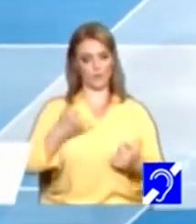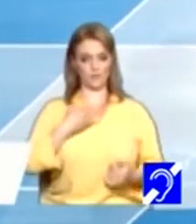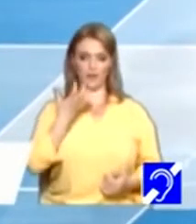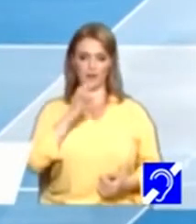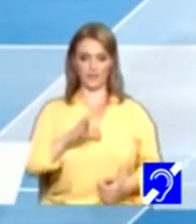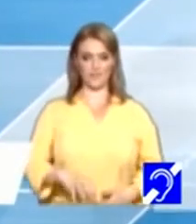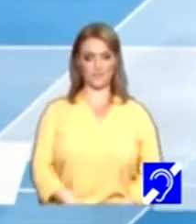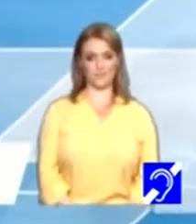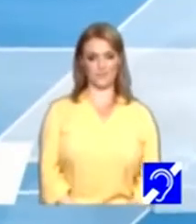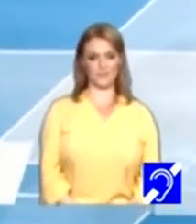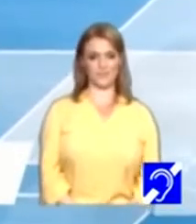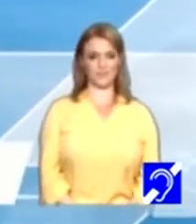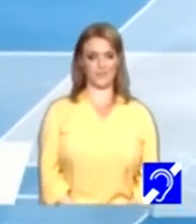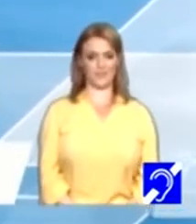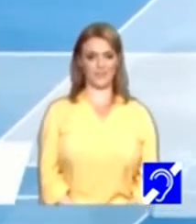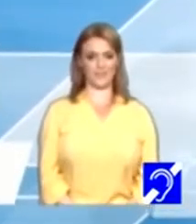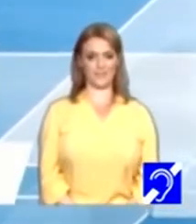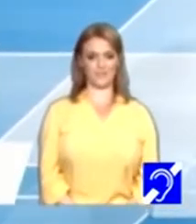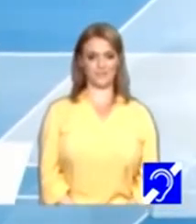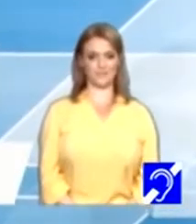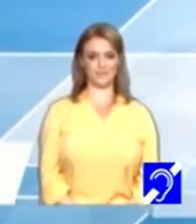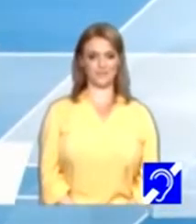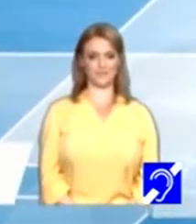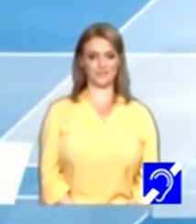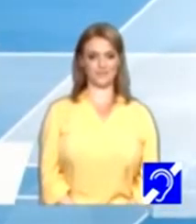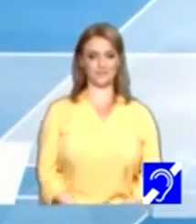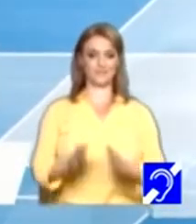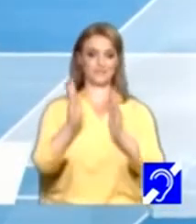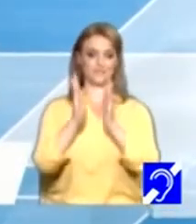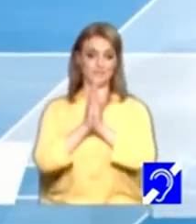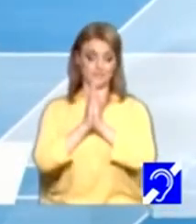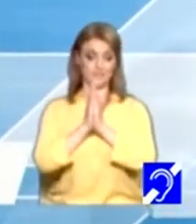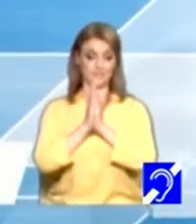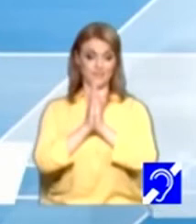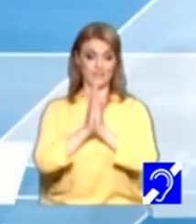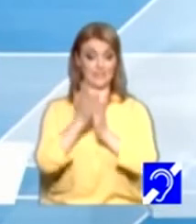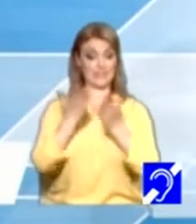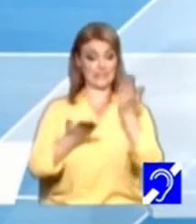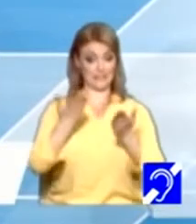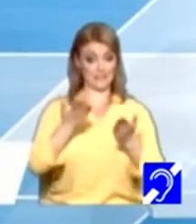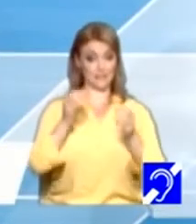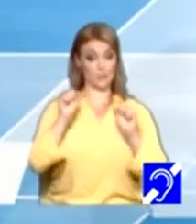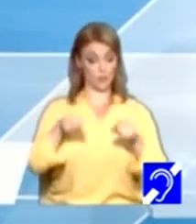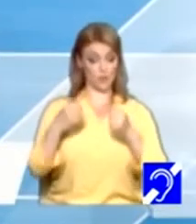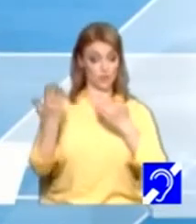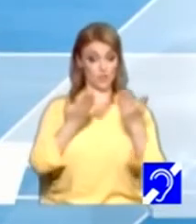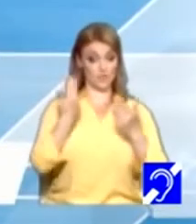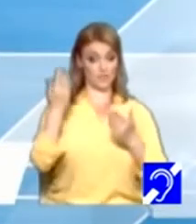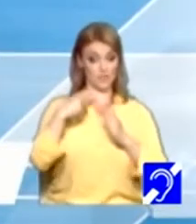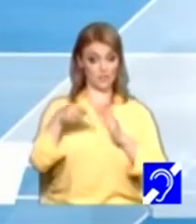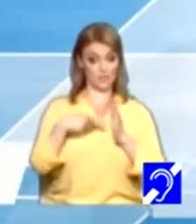se încinge și tonul discuțiilor. Vă rog, dacă puteți să citiți întrebarea pe care